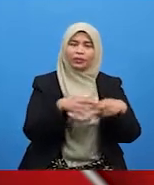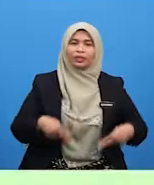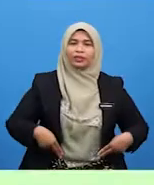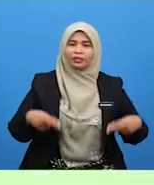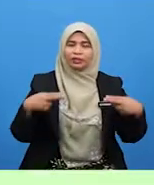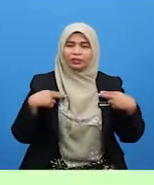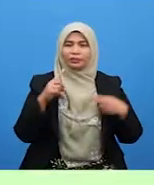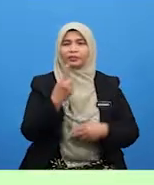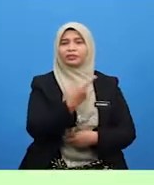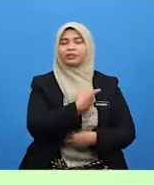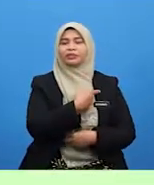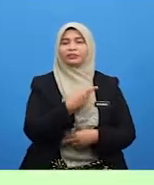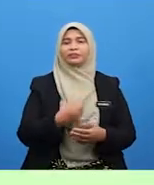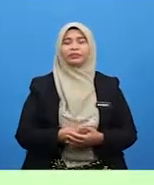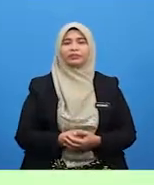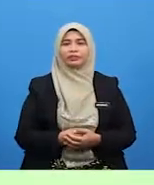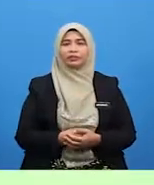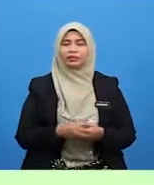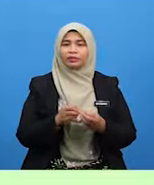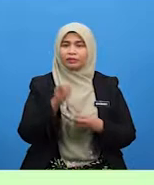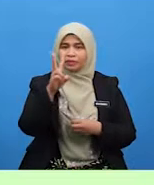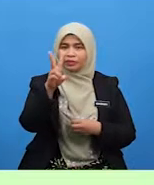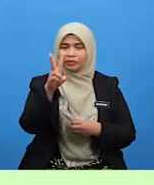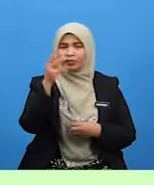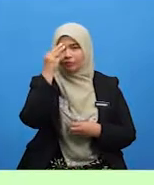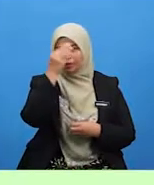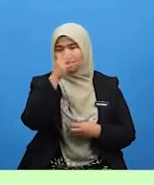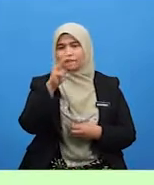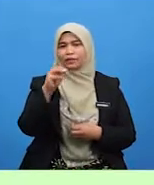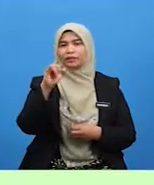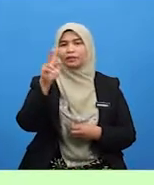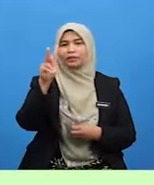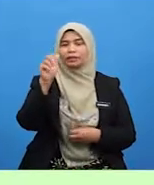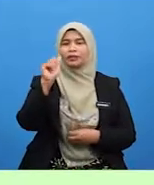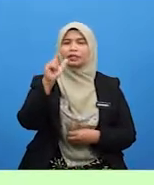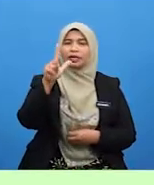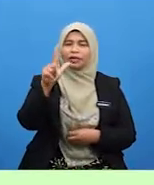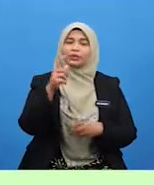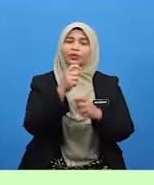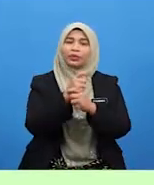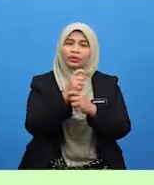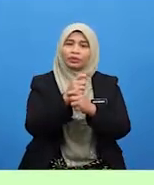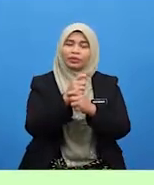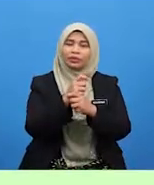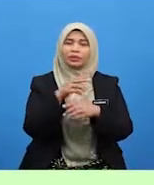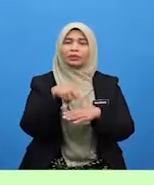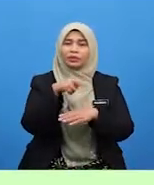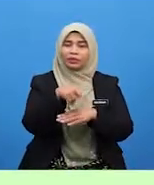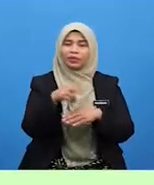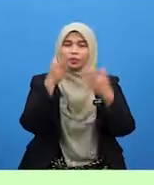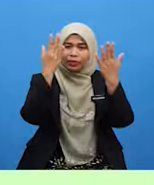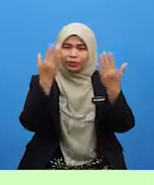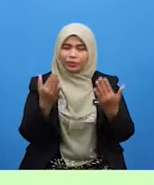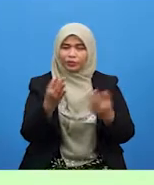kita. Kedua, Malaikat Mikail tugasnya adalah menurunkan hujan